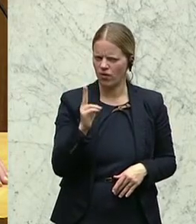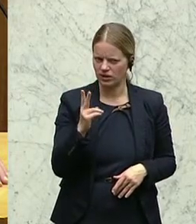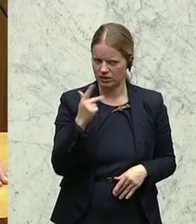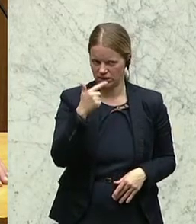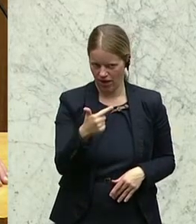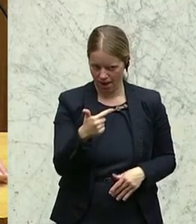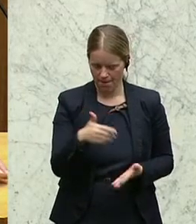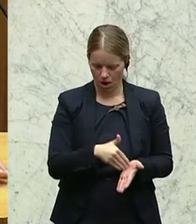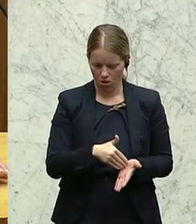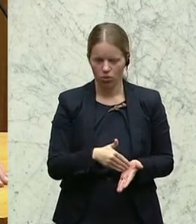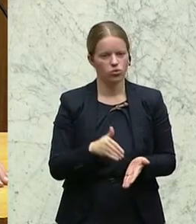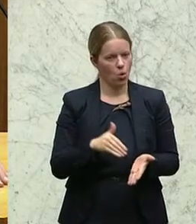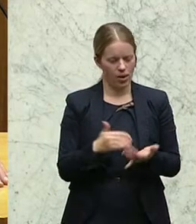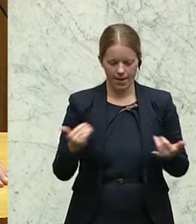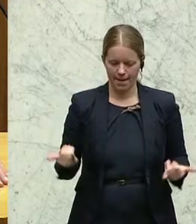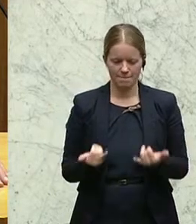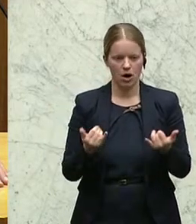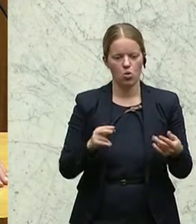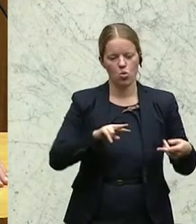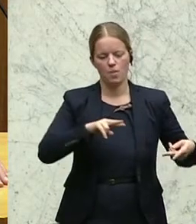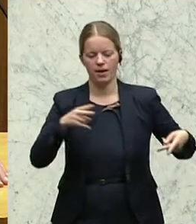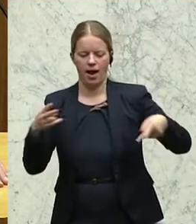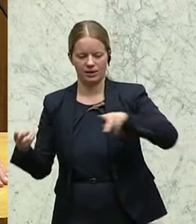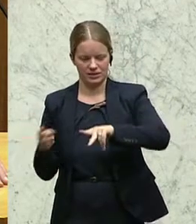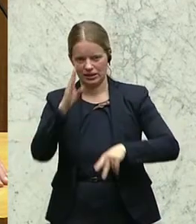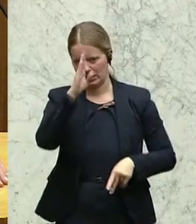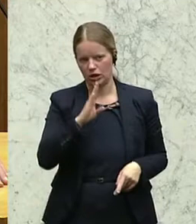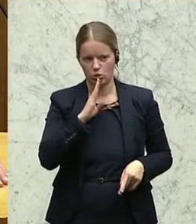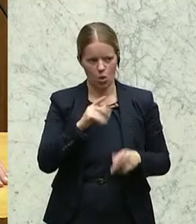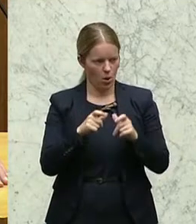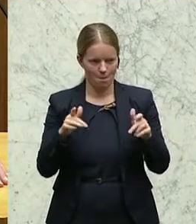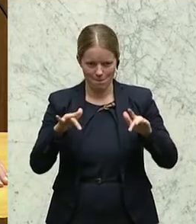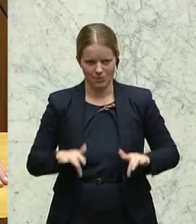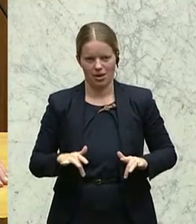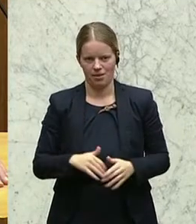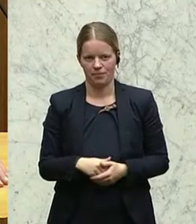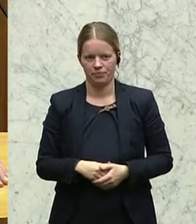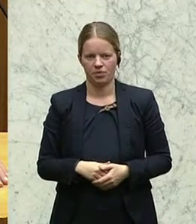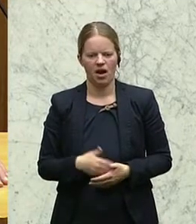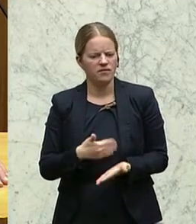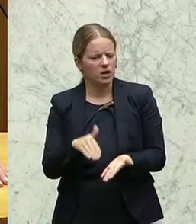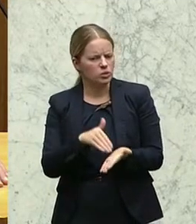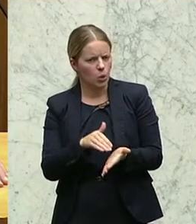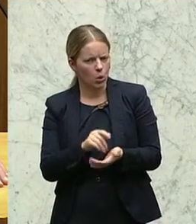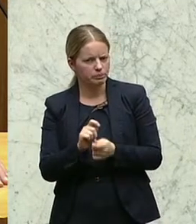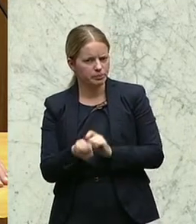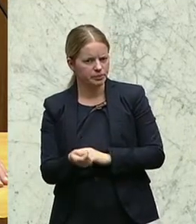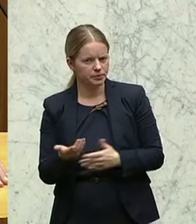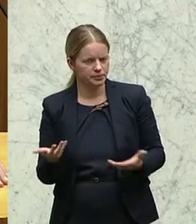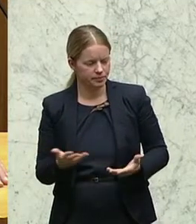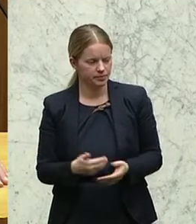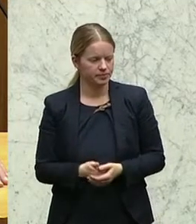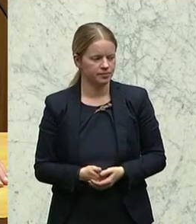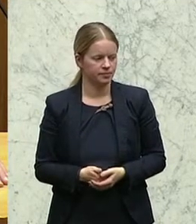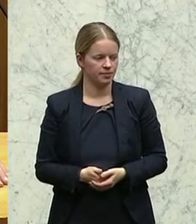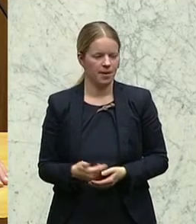sind nach wie vor in einem Übergangsdirektorium verblieben. Was ist noch passiert an epochalen Dingen? Es